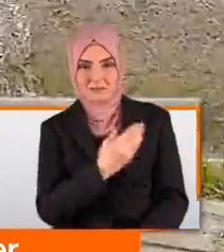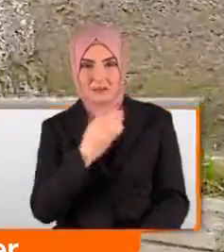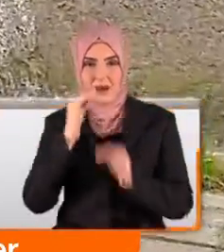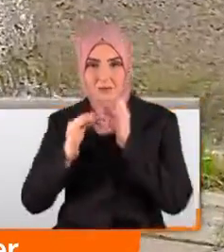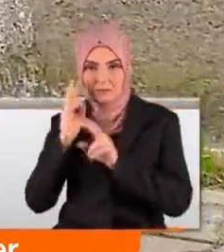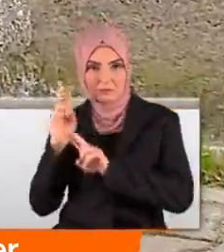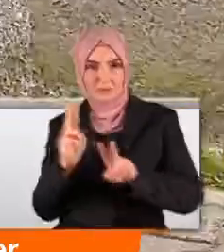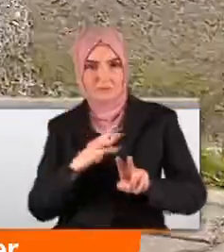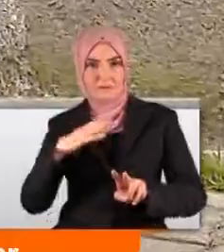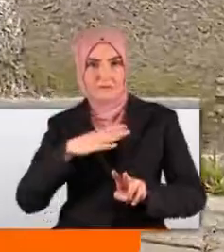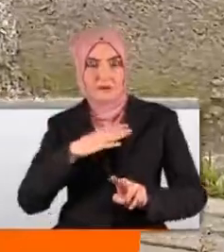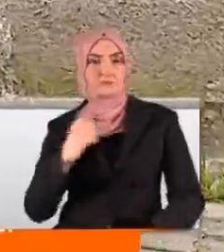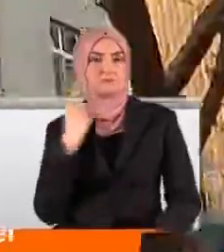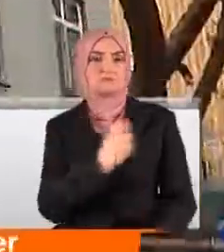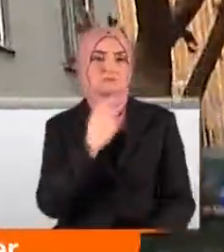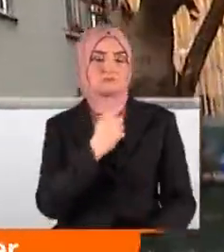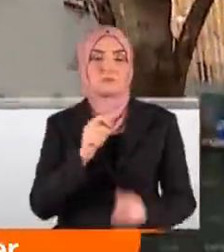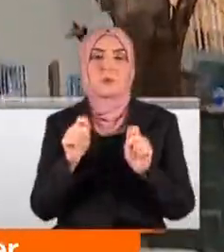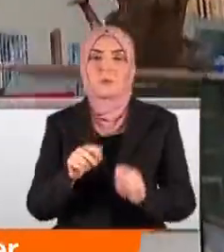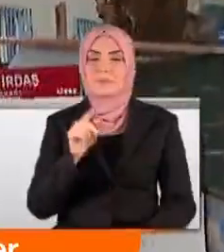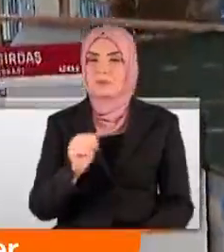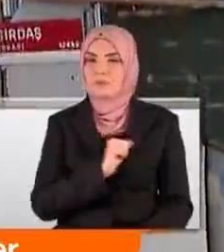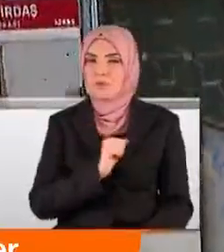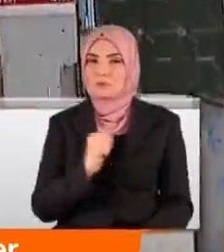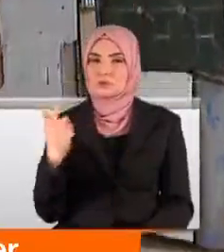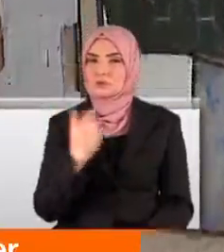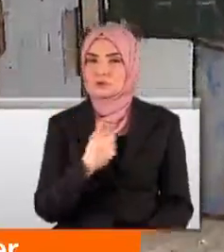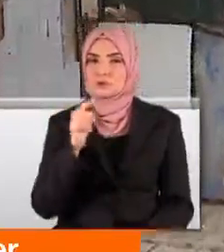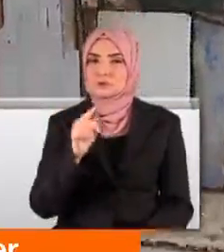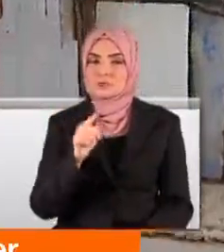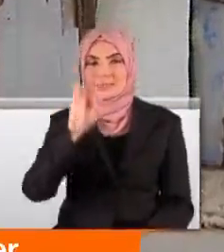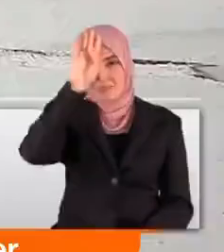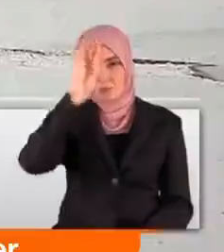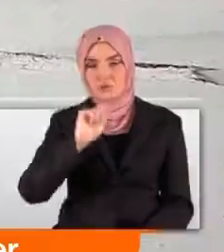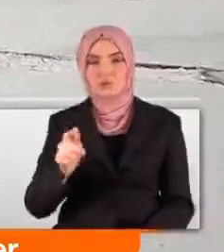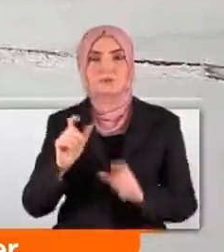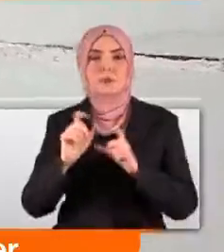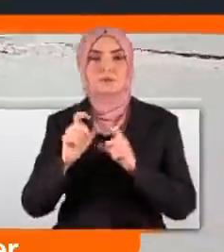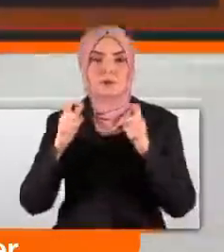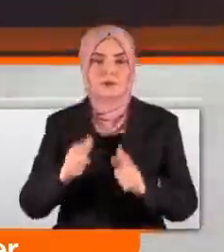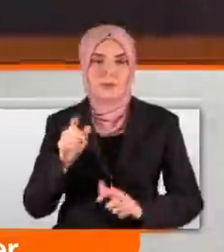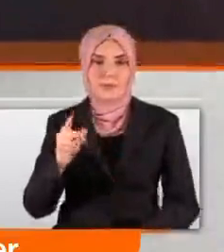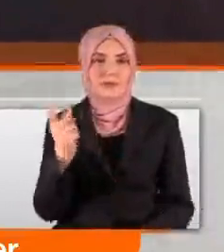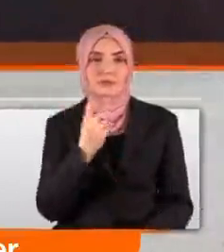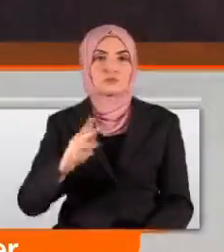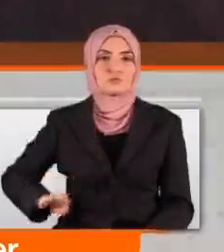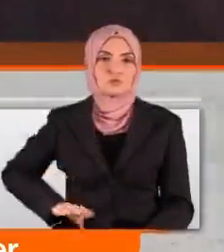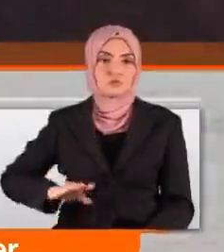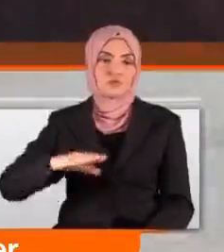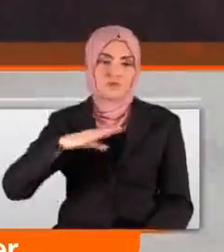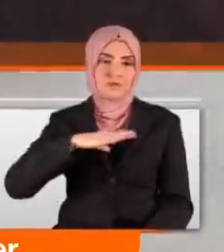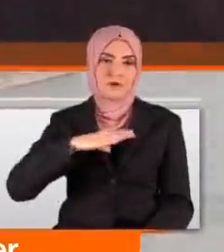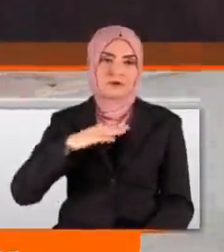yağdırdı en korkunç cinayet İstanbul Sancaktepe'de yaşandı İki çocuk annesi Arife Arda